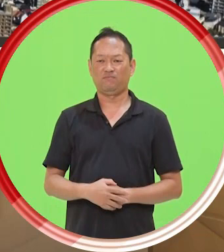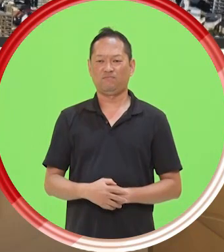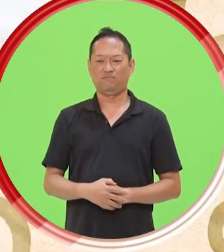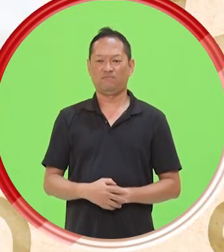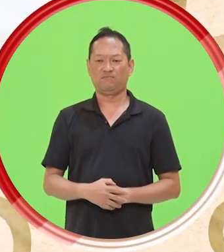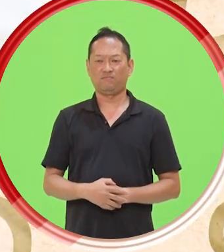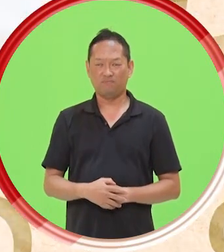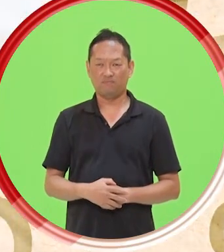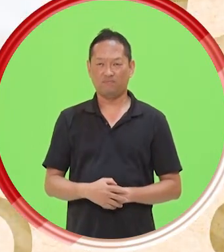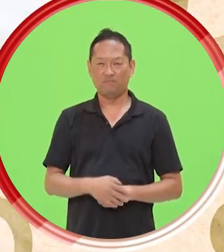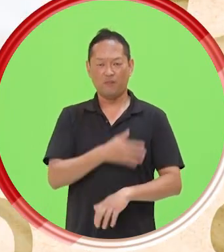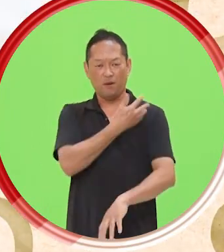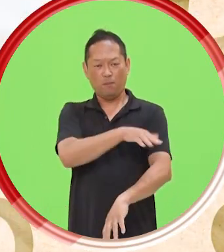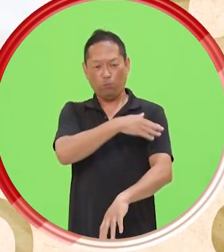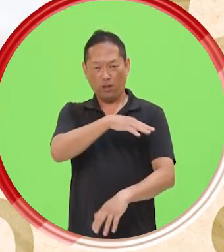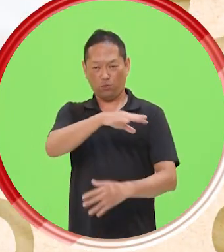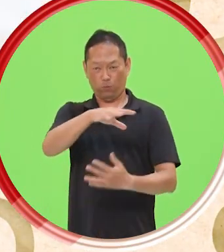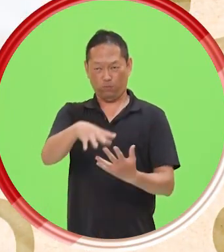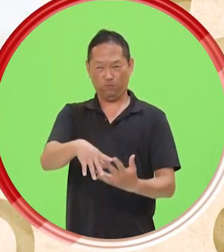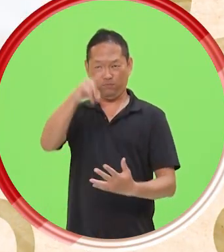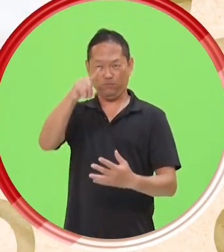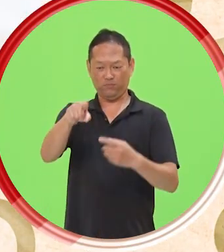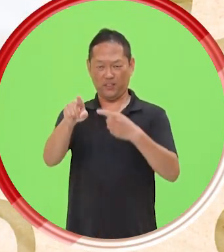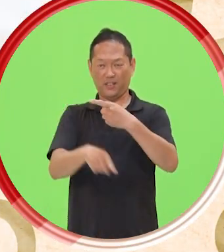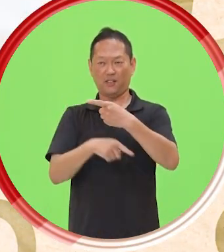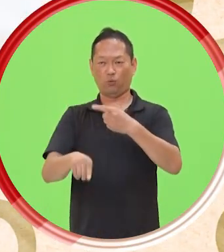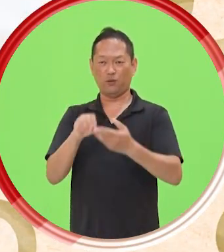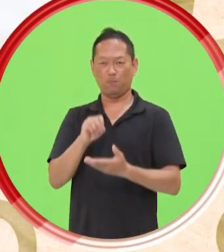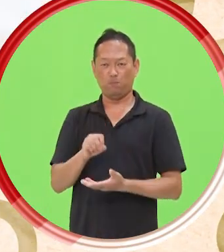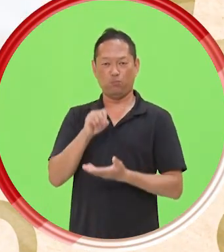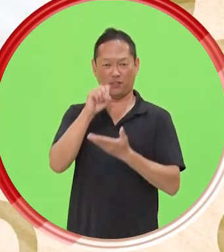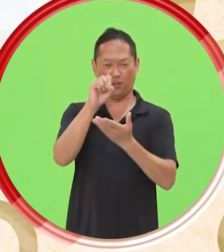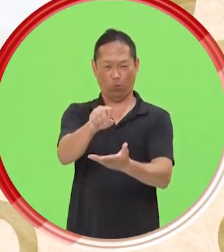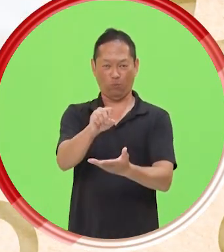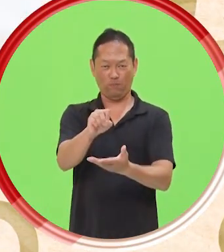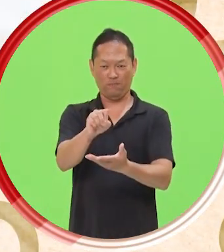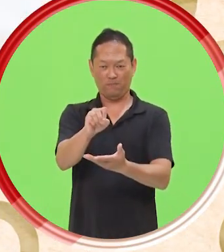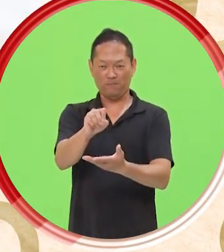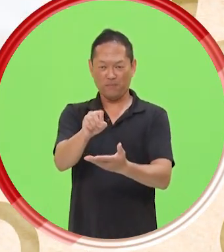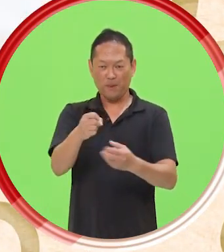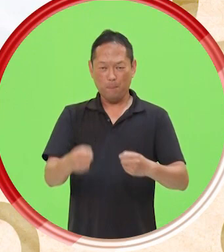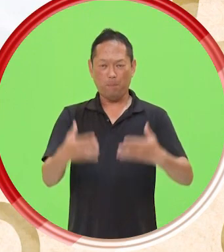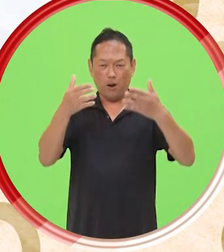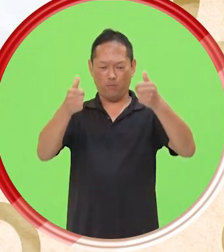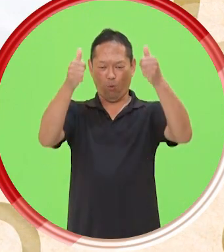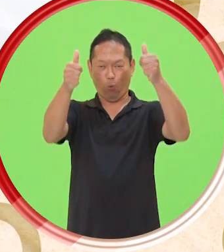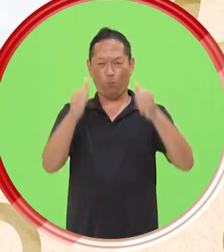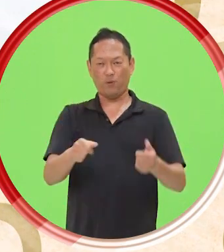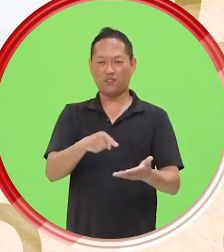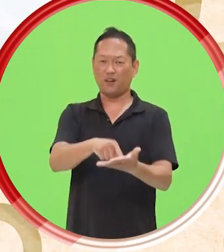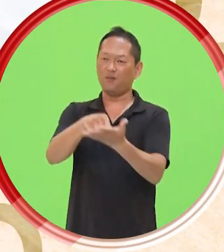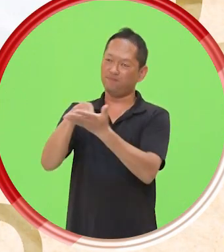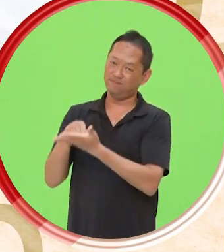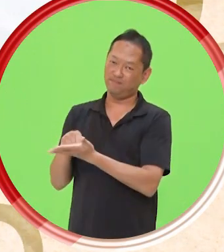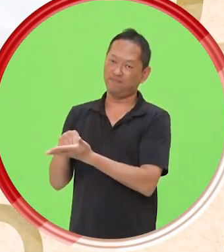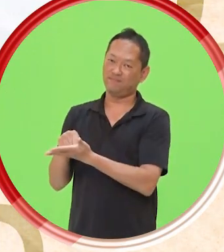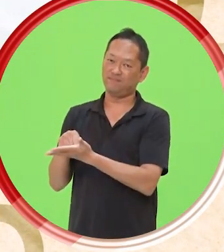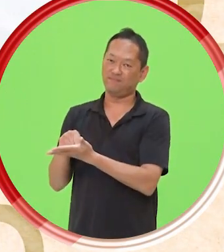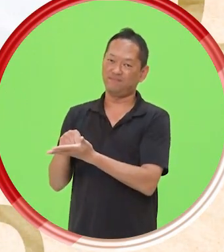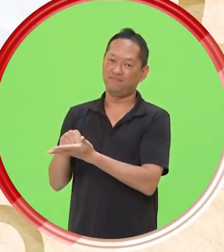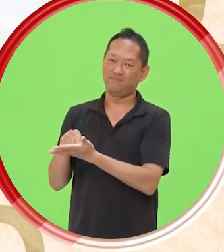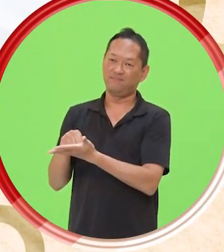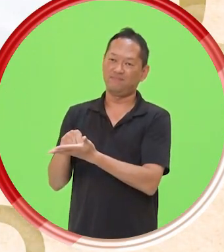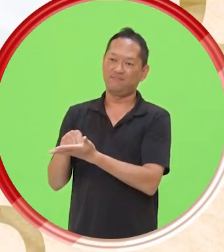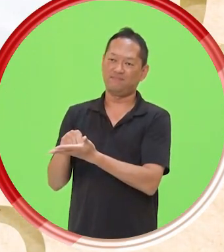。ザ・広島ブランド認定特産品の中からご覧の商品を抽選で1名の方にプレゼントします